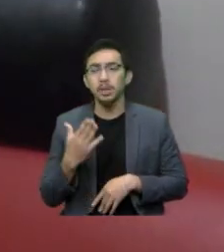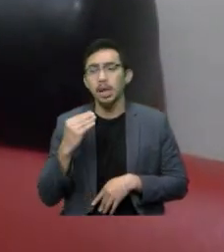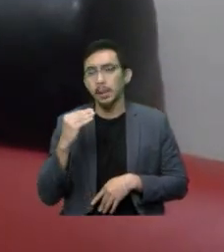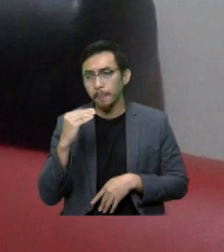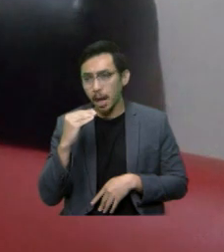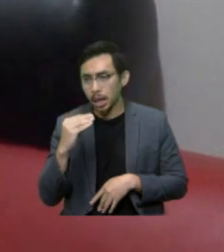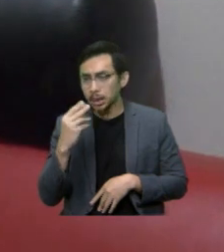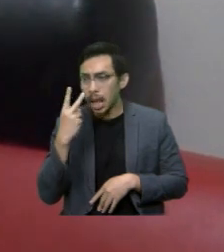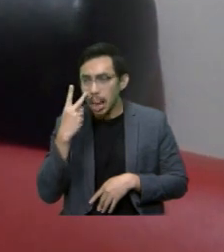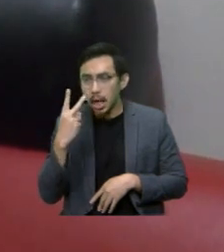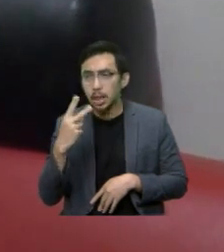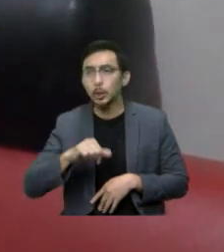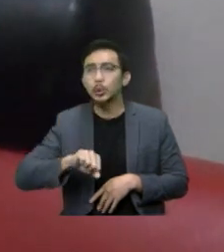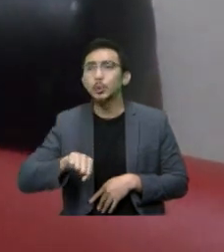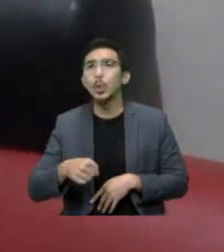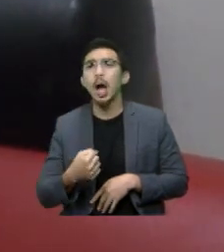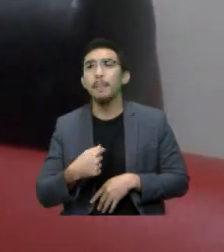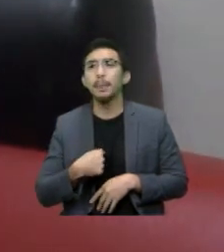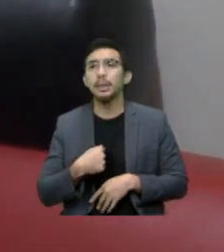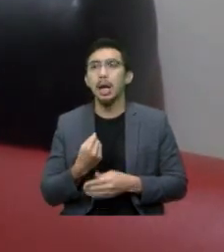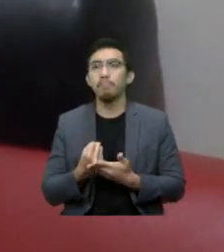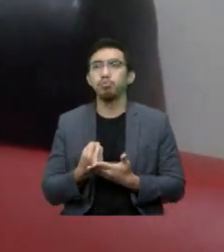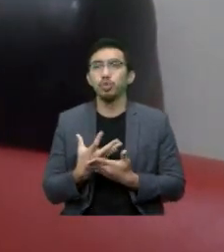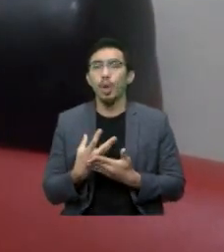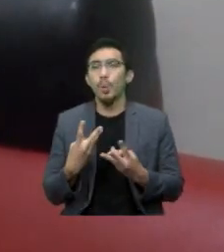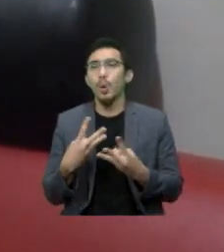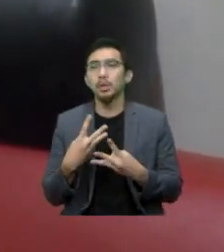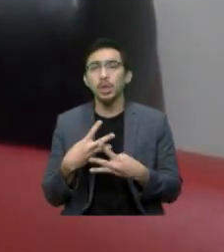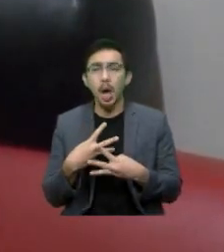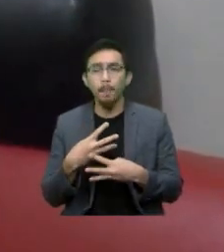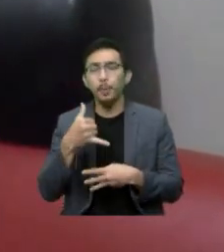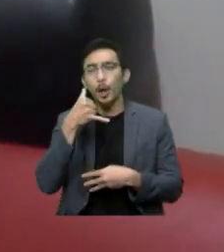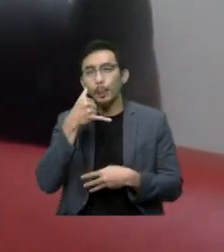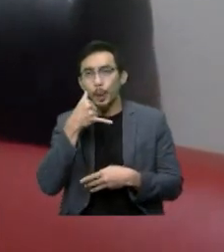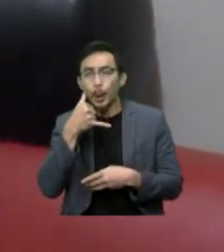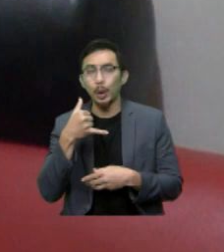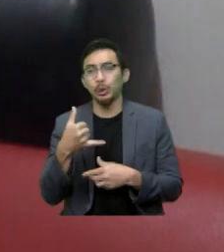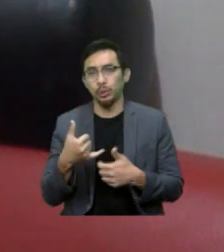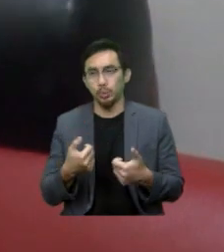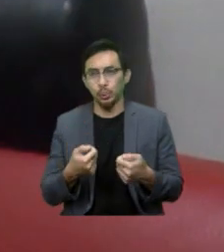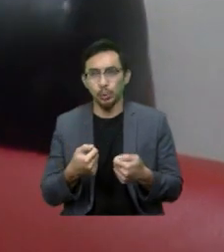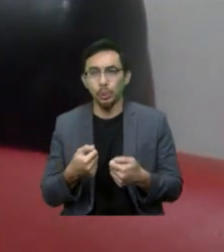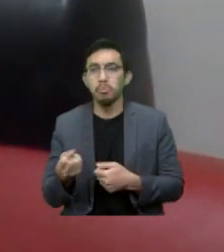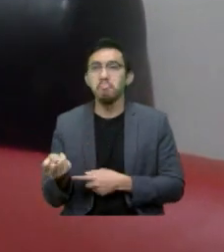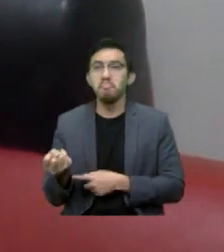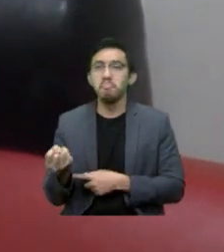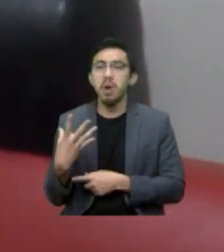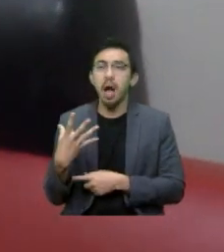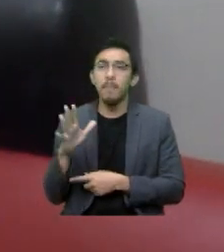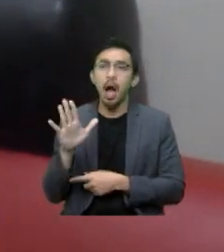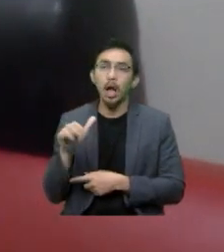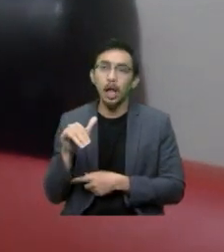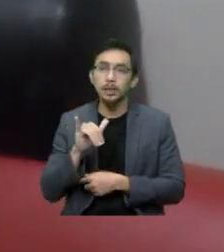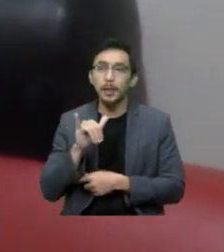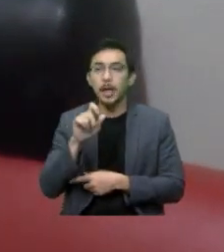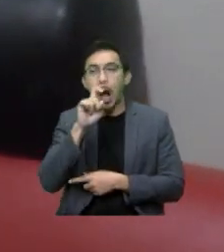ketahuan. Ada SMS perempuan itu, dan ayah bunda mereka kan. Itu mungkin